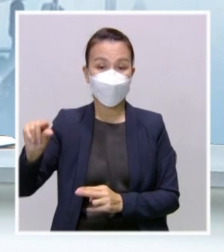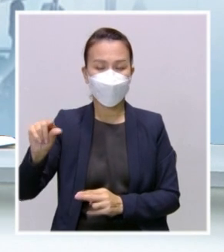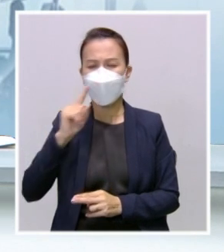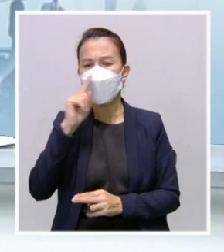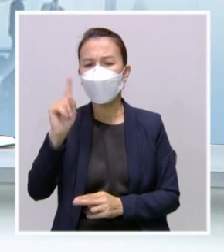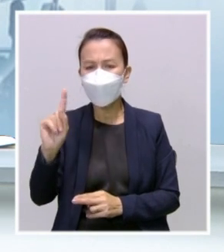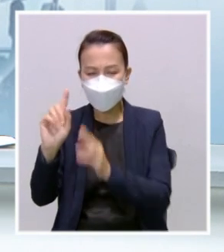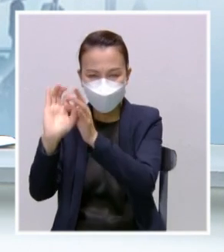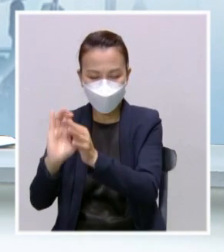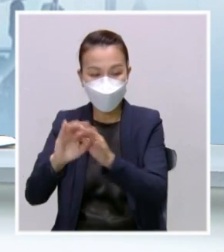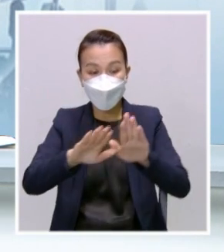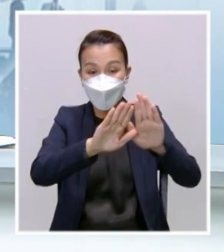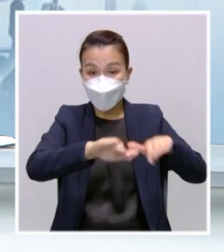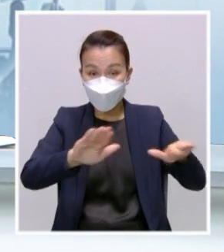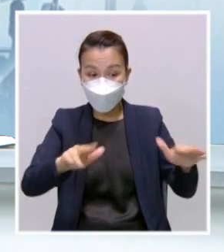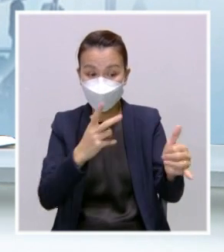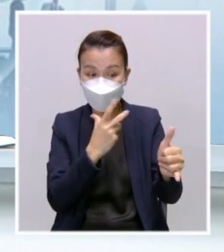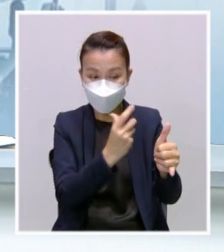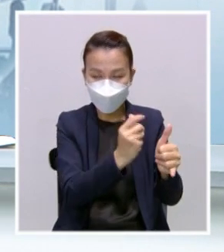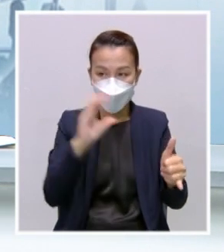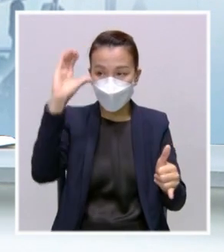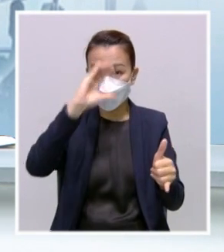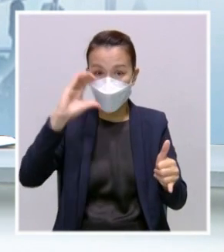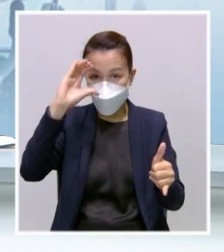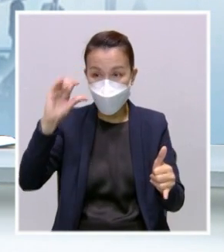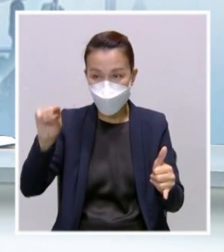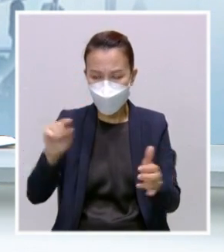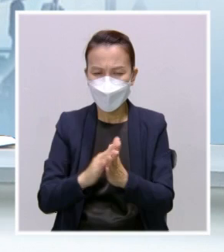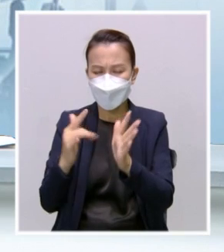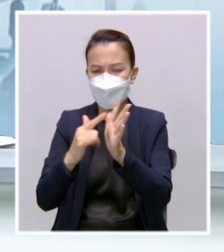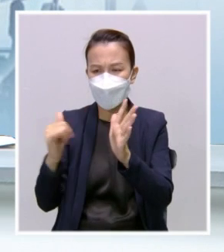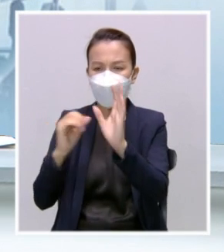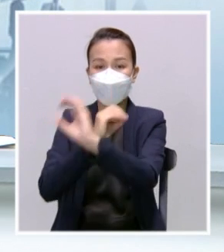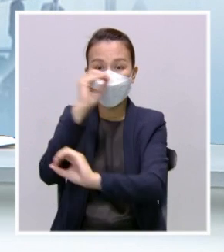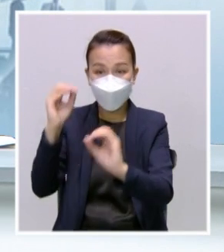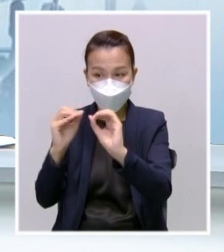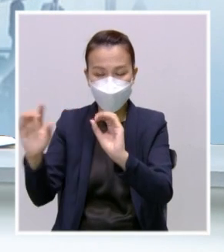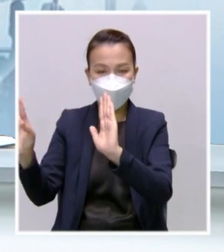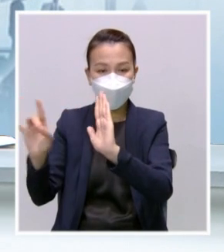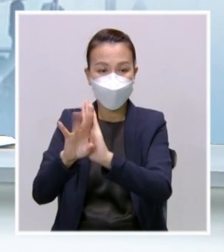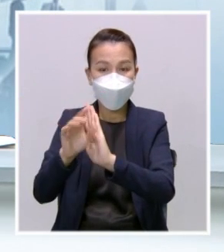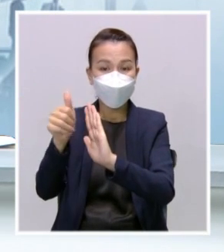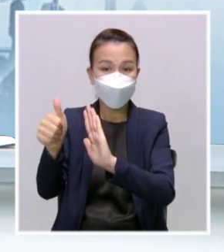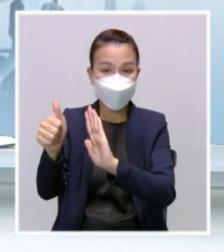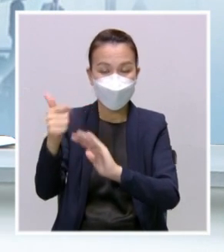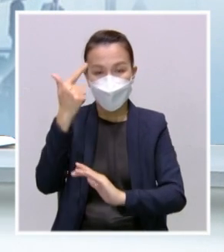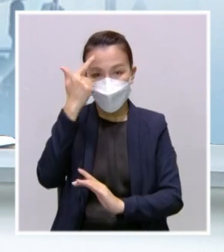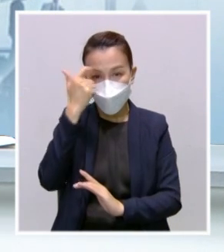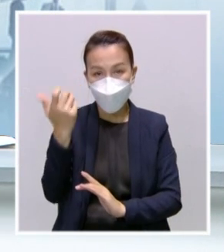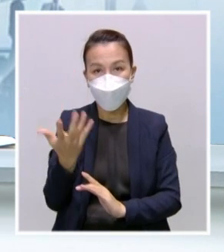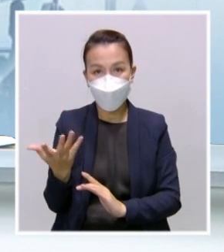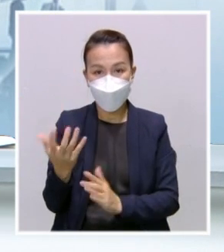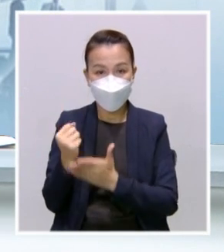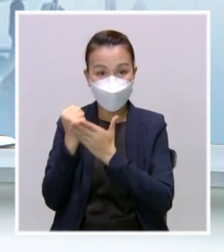นในการฉีดวัคซีนในเด็กนะคะจะต้องจัดหาวัคซีนที่มีความปลอดภัยแล้วก็มีประสิทธิภาพสูงนะคะเพราะว่านอกจากเรื่องของ